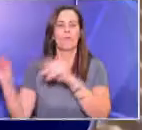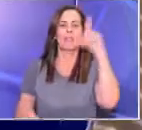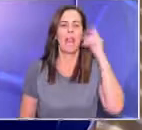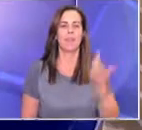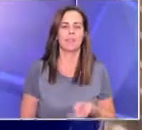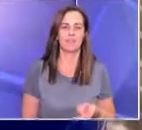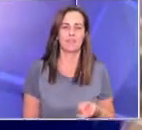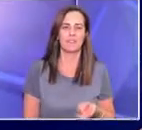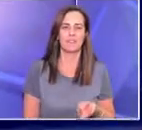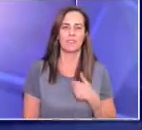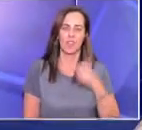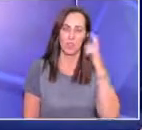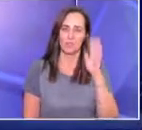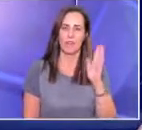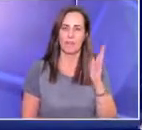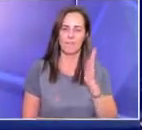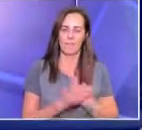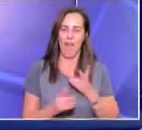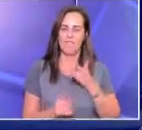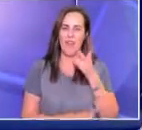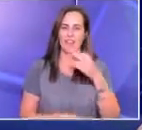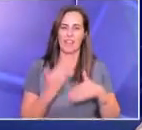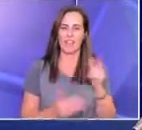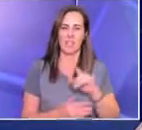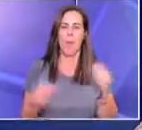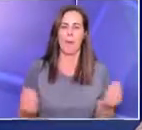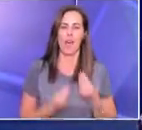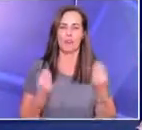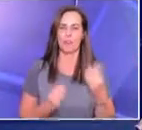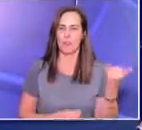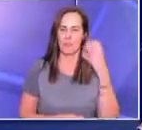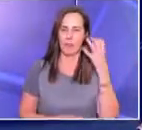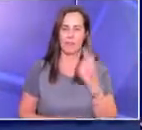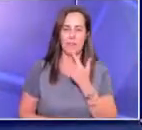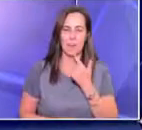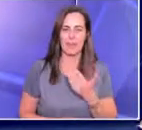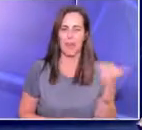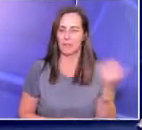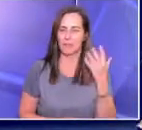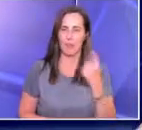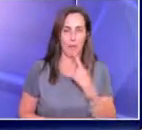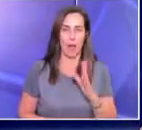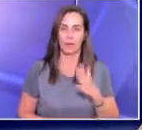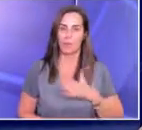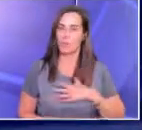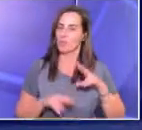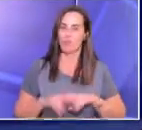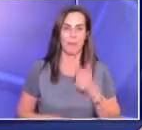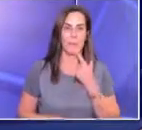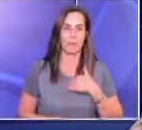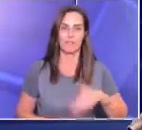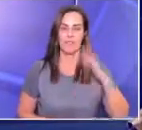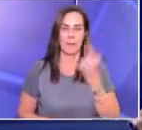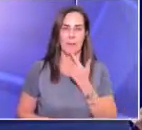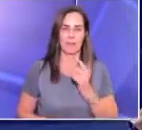אביב? אני חושבת שעברתי איזשהו תהליך, זה לא משהו ש... תמיד אהבתי את מגדל העמק ותמיד גם אמרתי שאני אשאר ואגדל